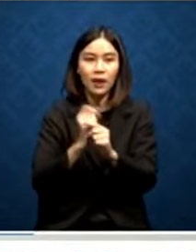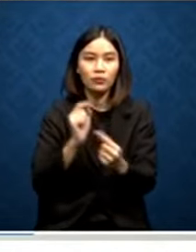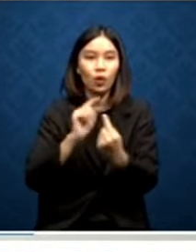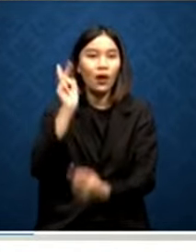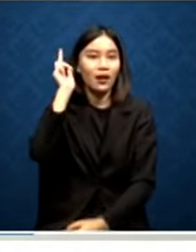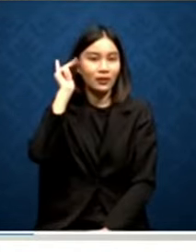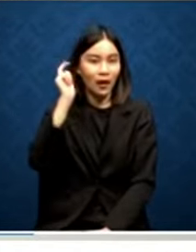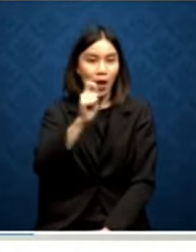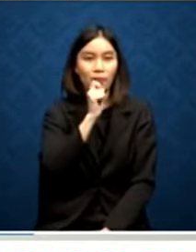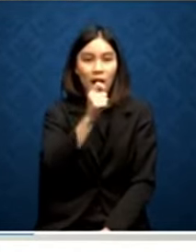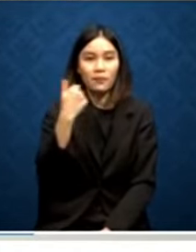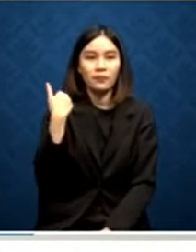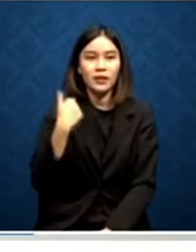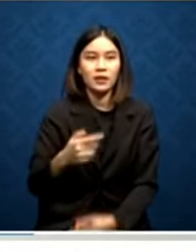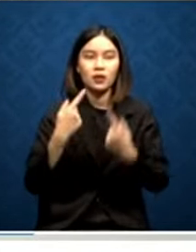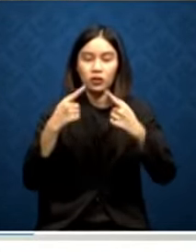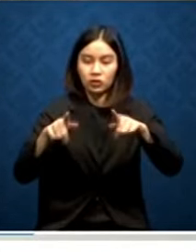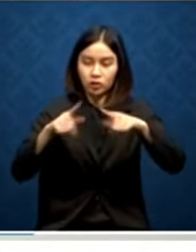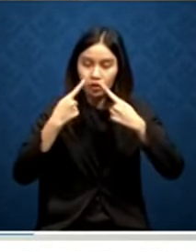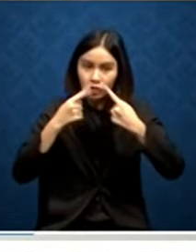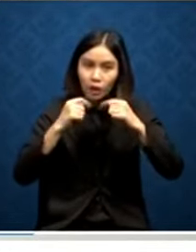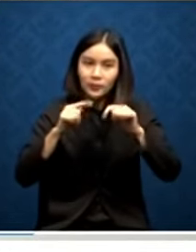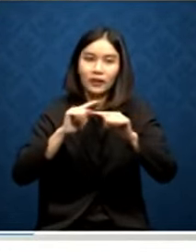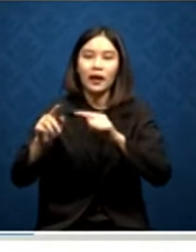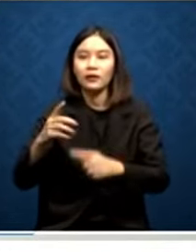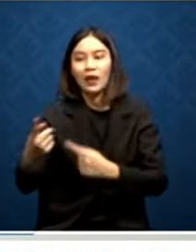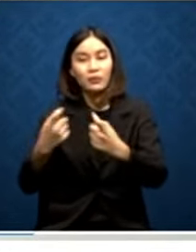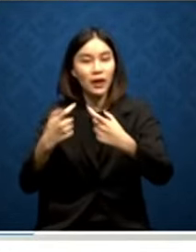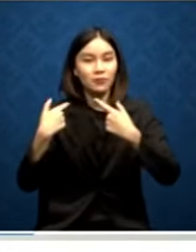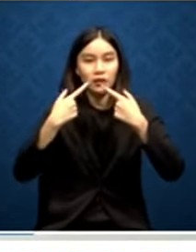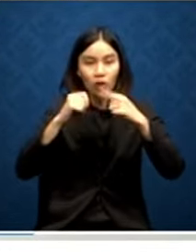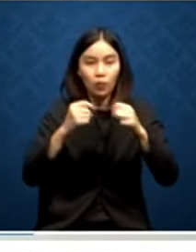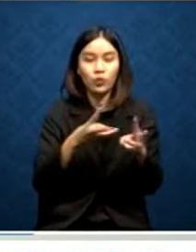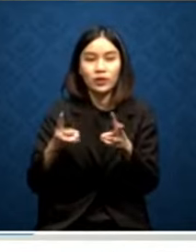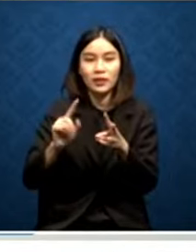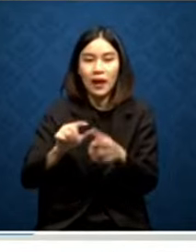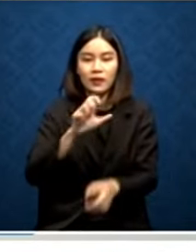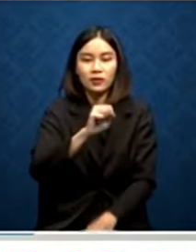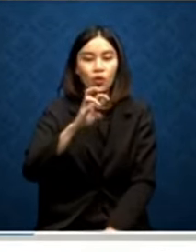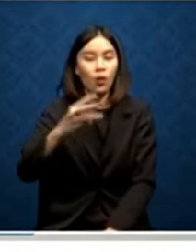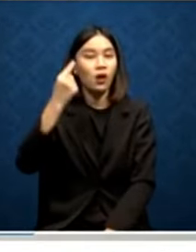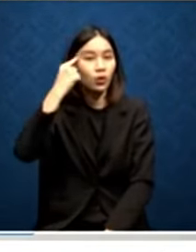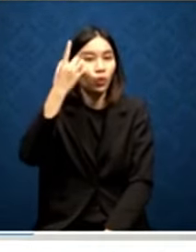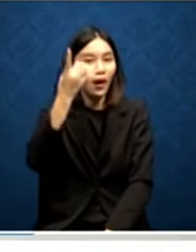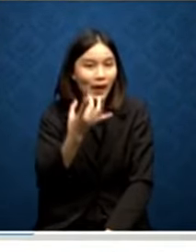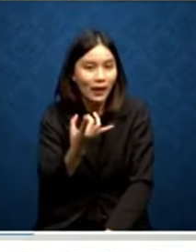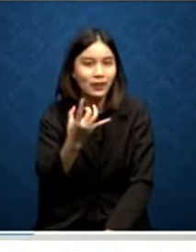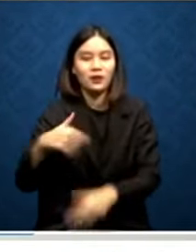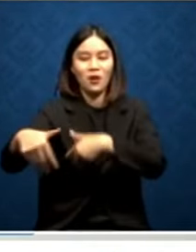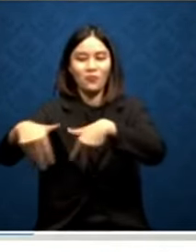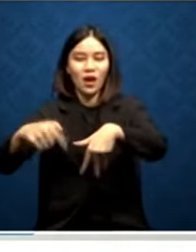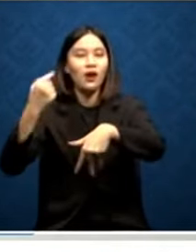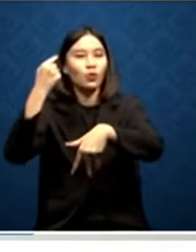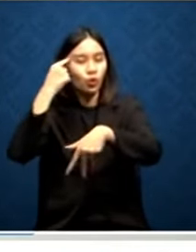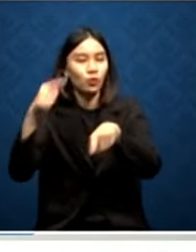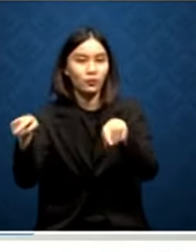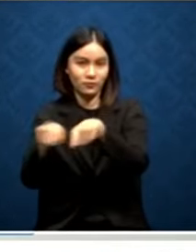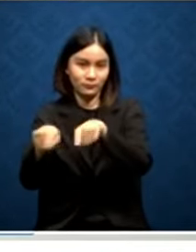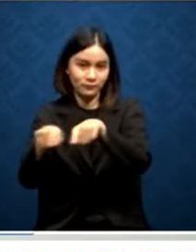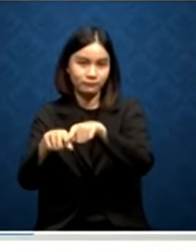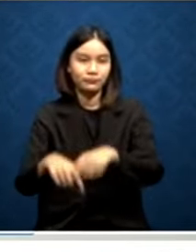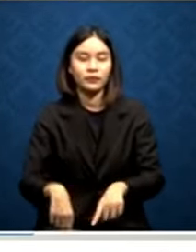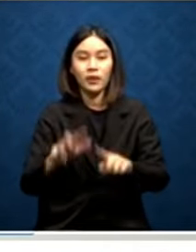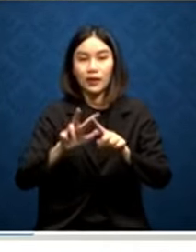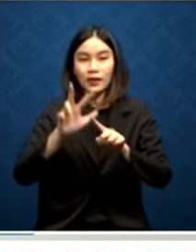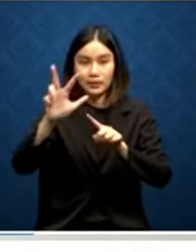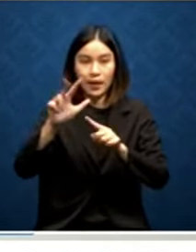ลชนและจะตอบทุกคำถามกับสื่อมวลชนโดยยึดหลักสว.รู้อะไรประชาชนรู้อย่างนั้นสอ